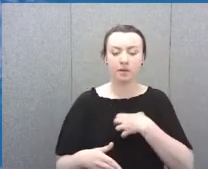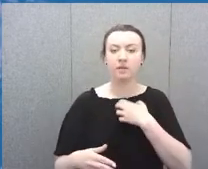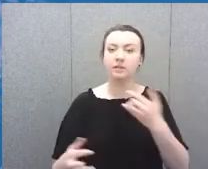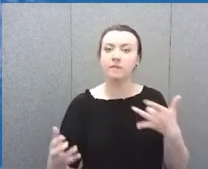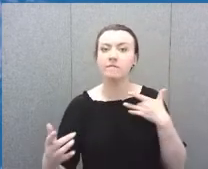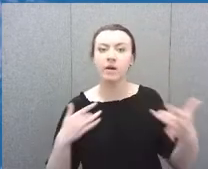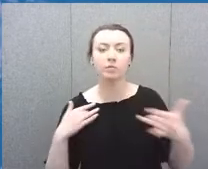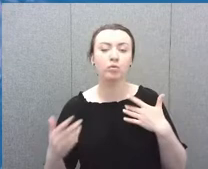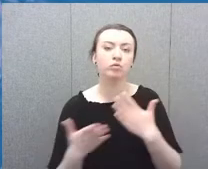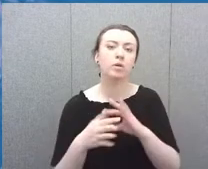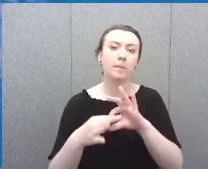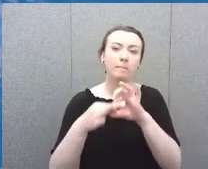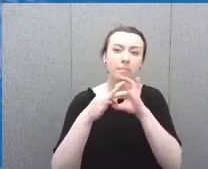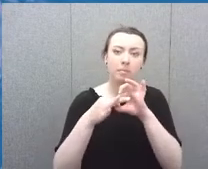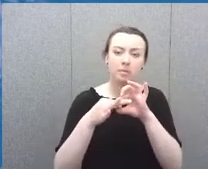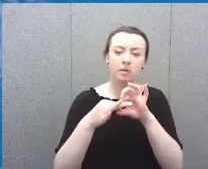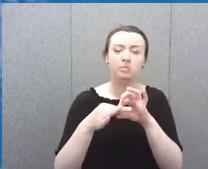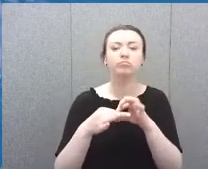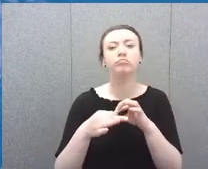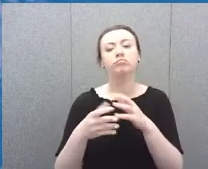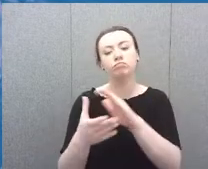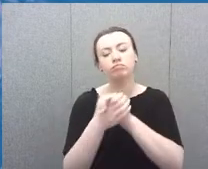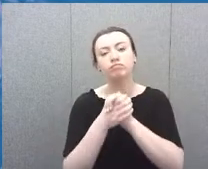и предоставление